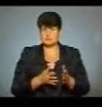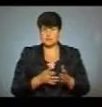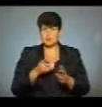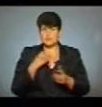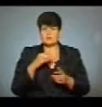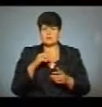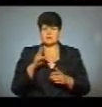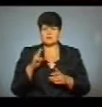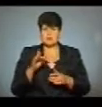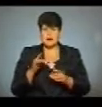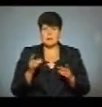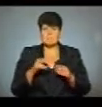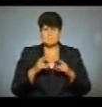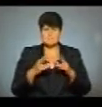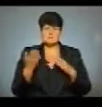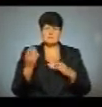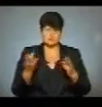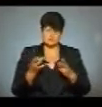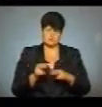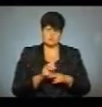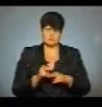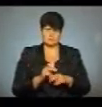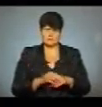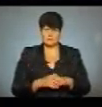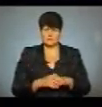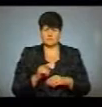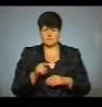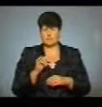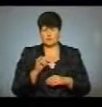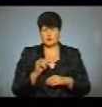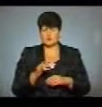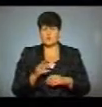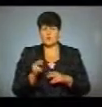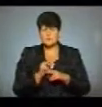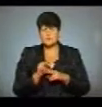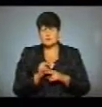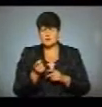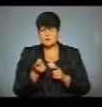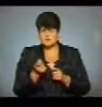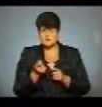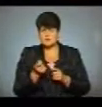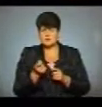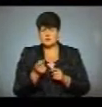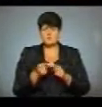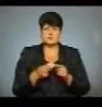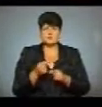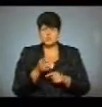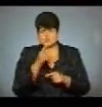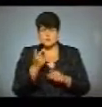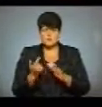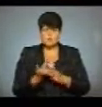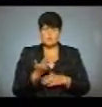Шарги, міст давно потребував ремонту. Бо він погано, його так підремонтували, через певний час він